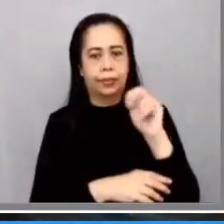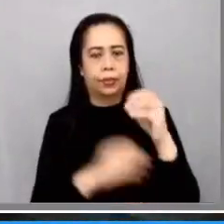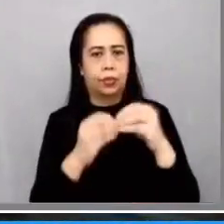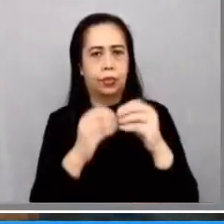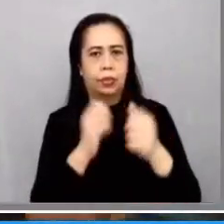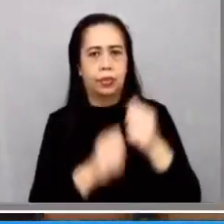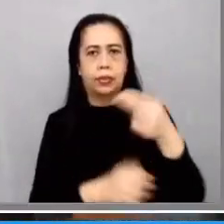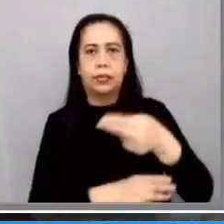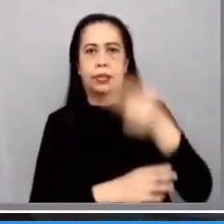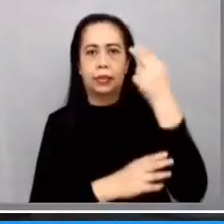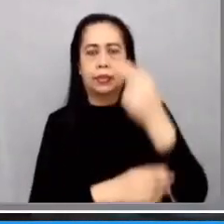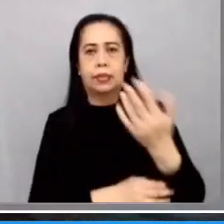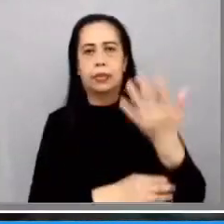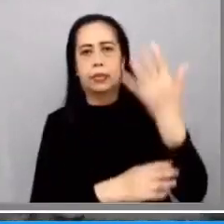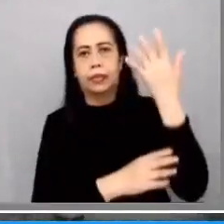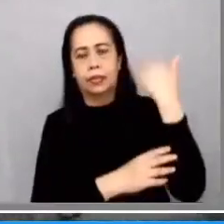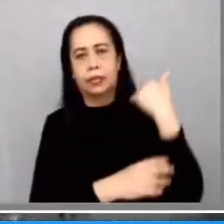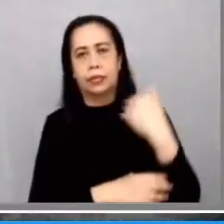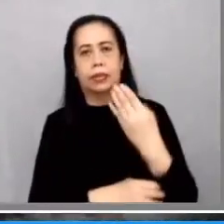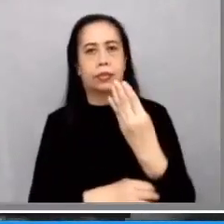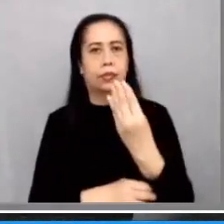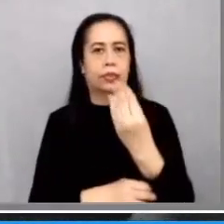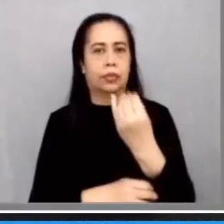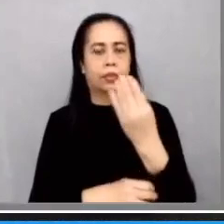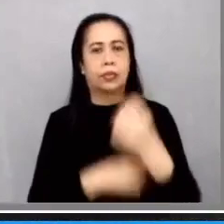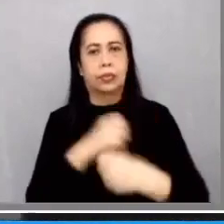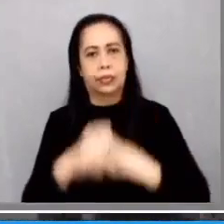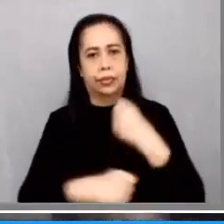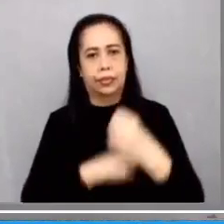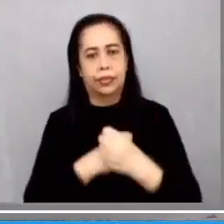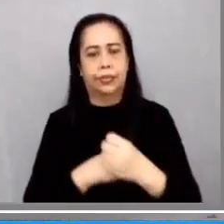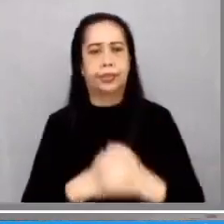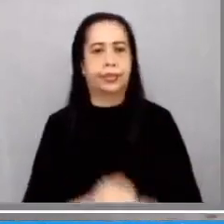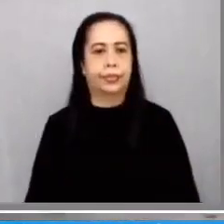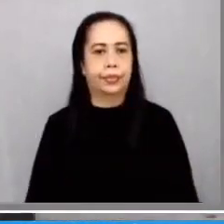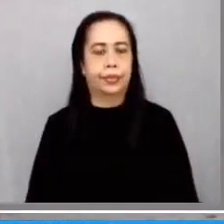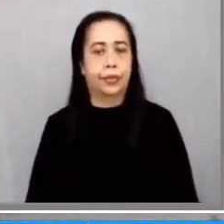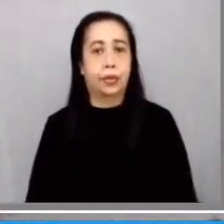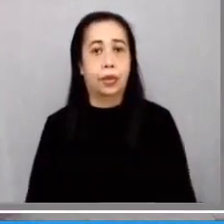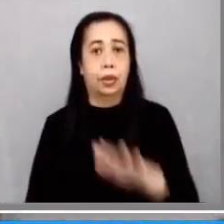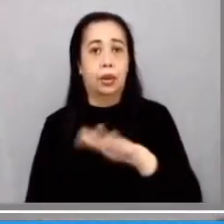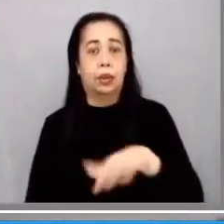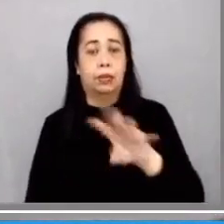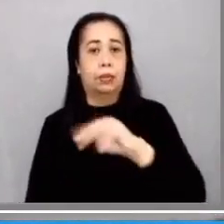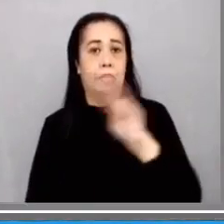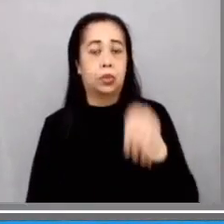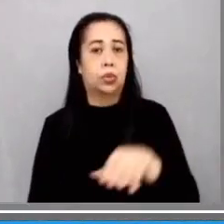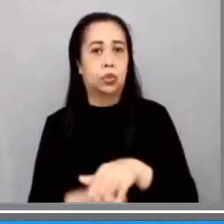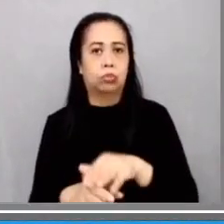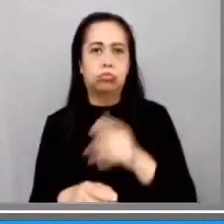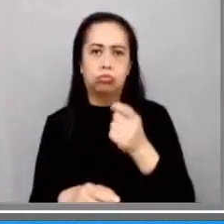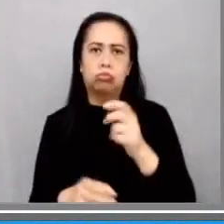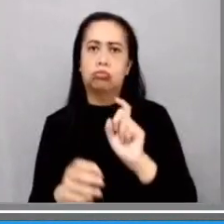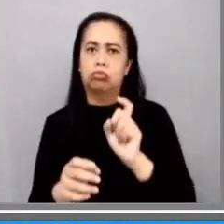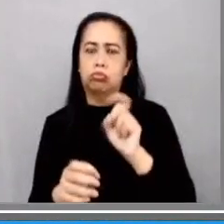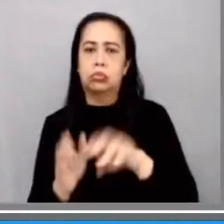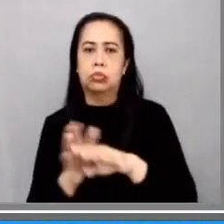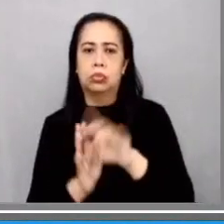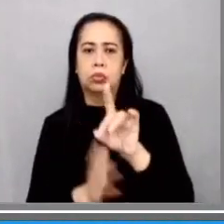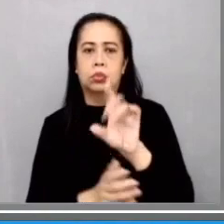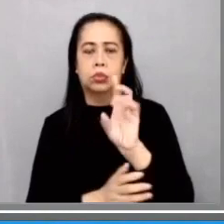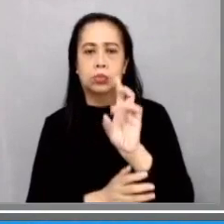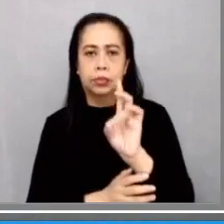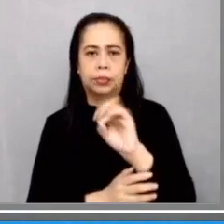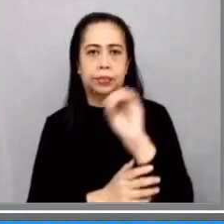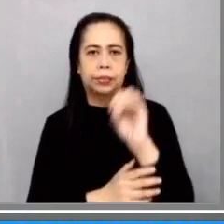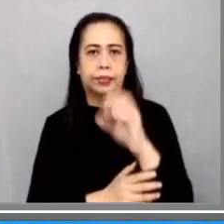sa nakalipas na 14 na taon. Sa Metro Manila, bahagya namang bumilis ang inflation 8.7% nitong